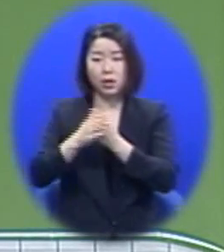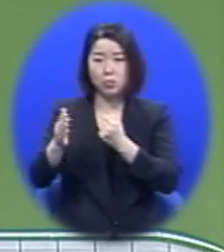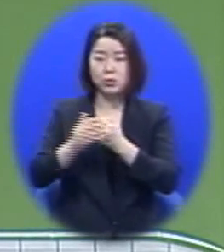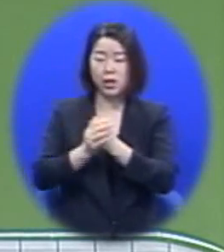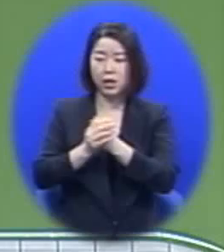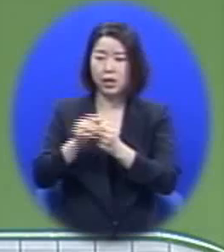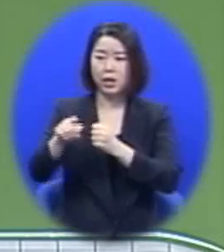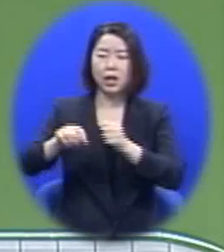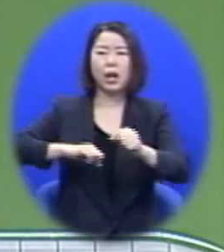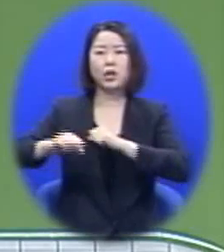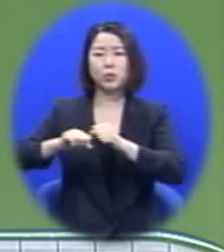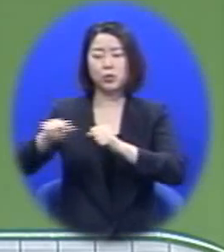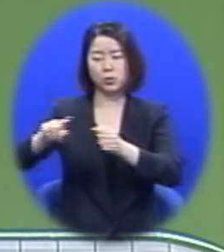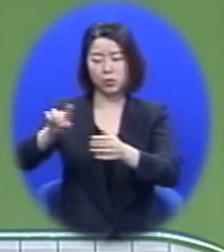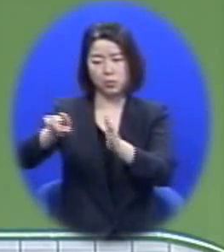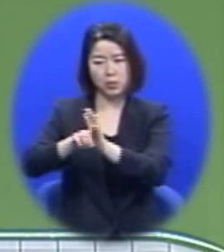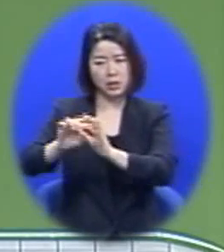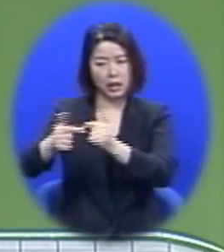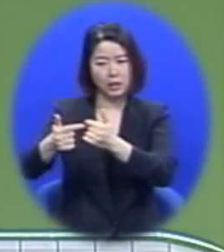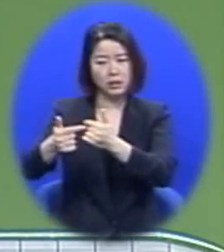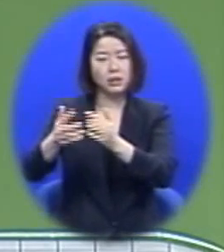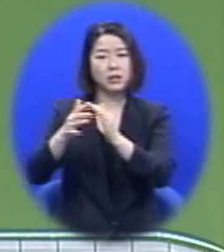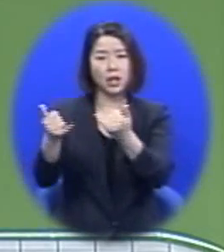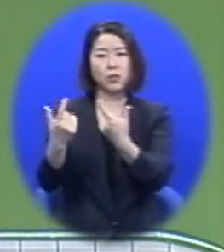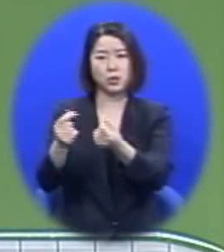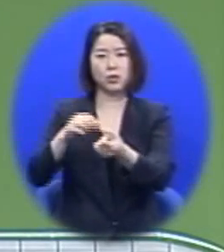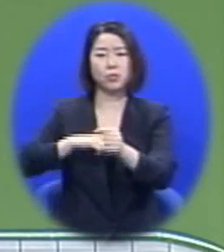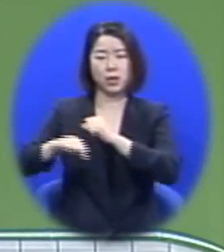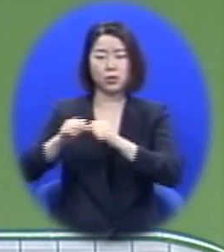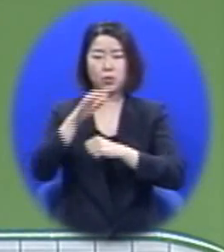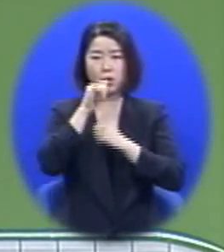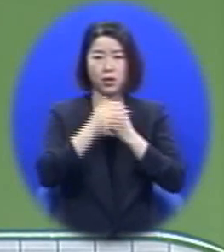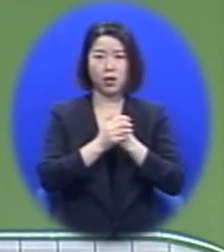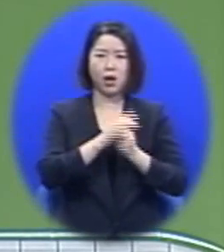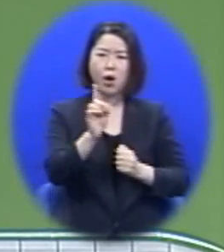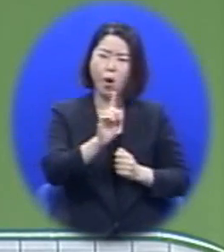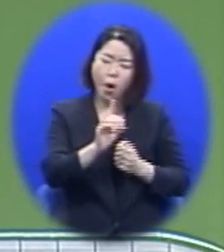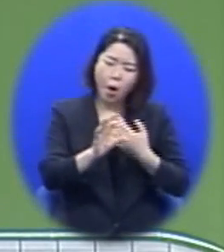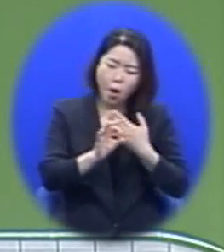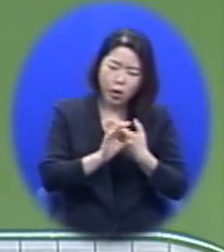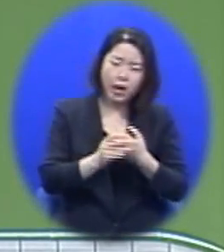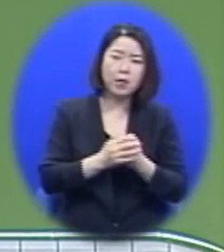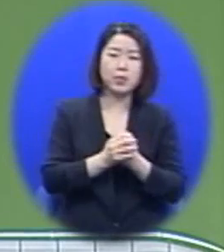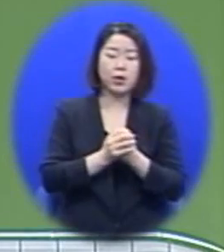하면 성도들에게 주님이 함께 계시는 것을 믿을 수 있게 해드릴 수 있을까?